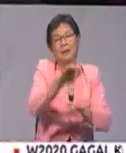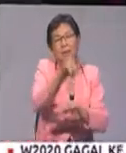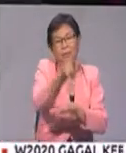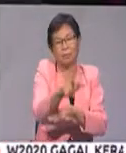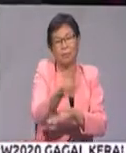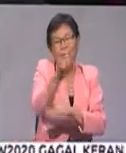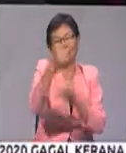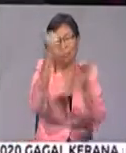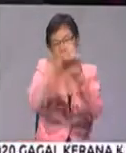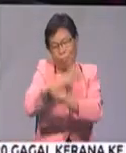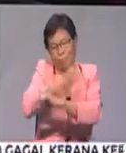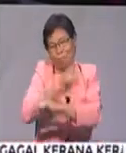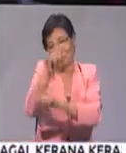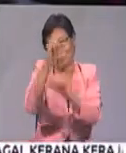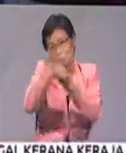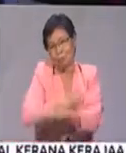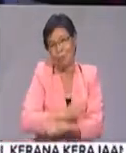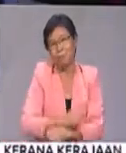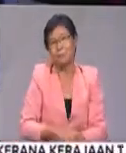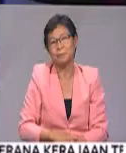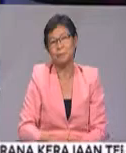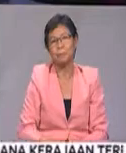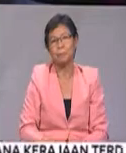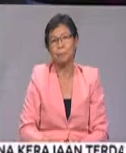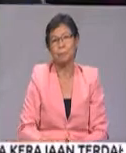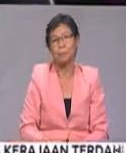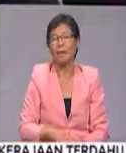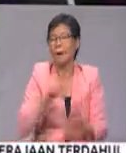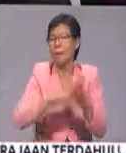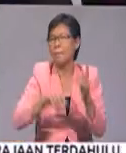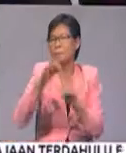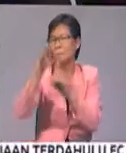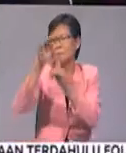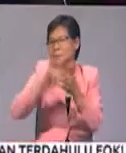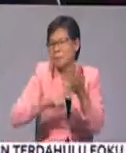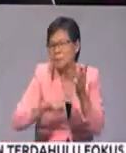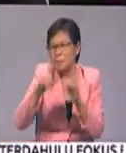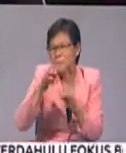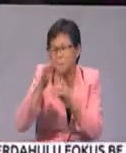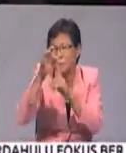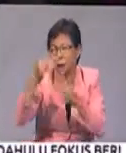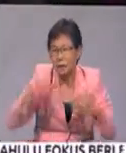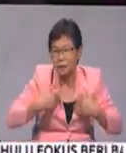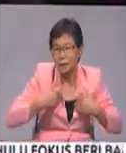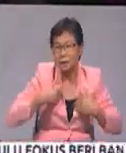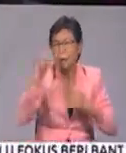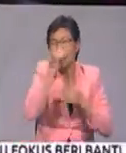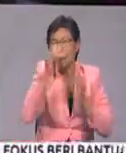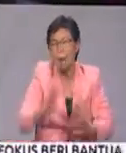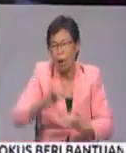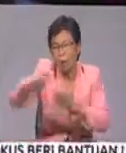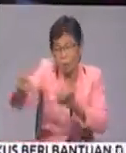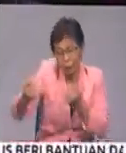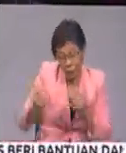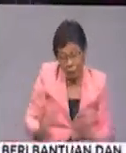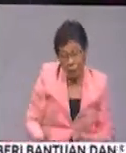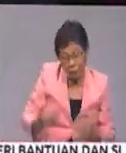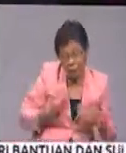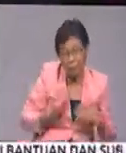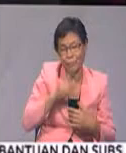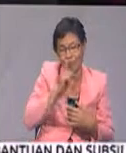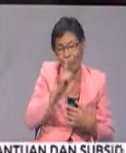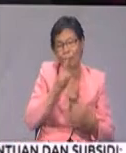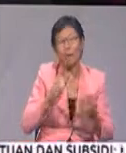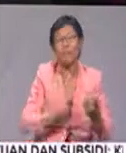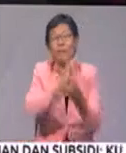sebagai satu cabaran. So, apa keistimewaan dia pada hari ini? Adakah ada artis undangan? Pastinya ada artis undangan